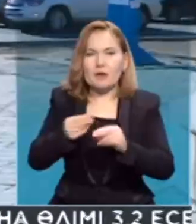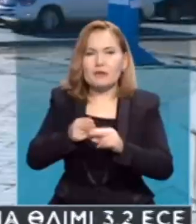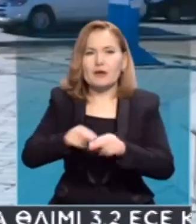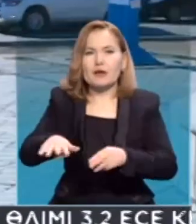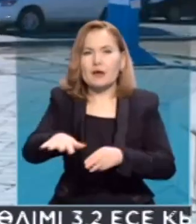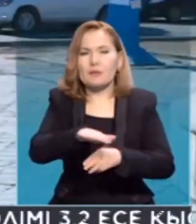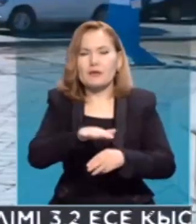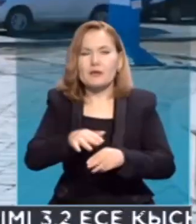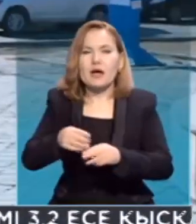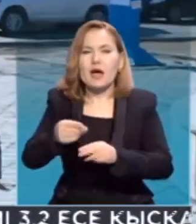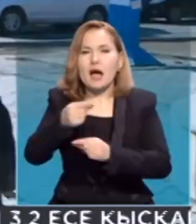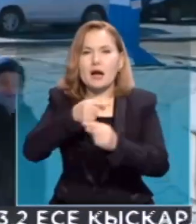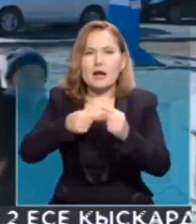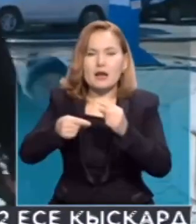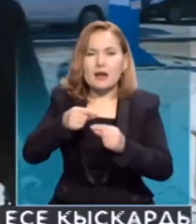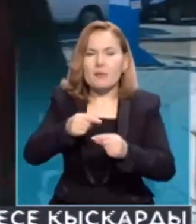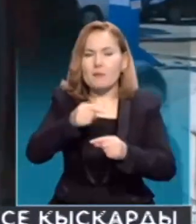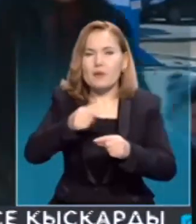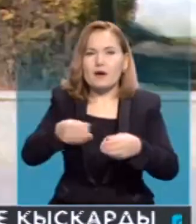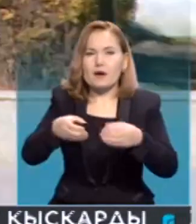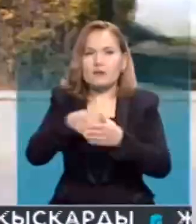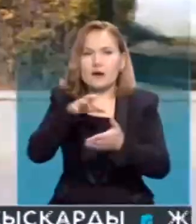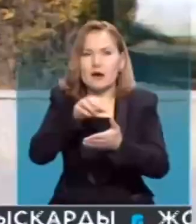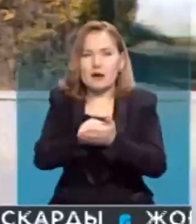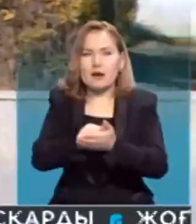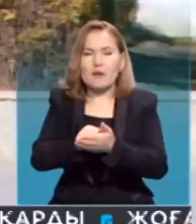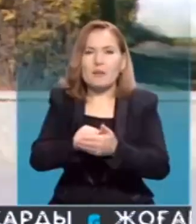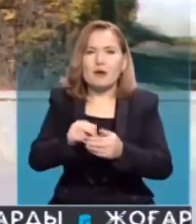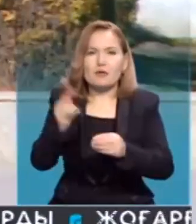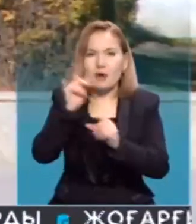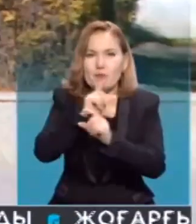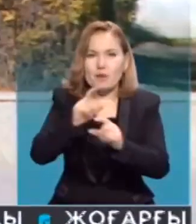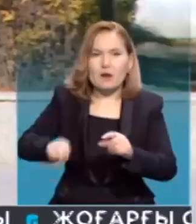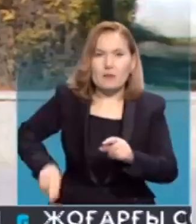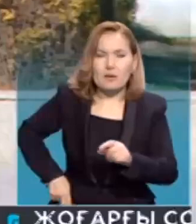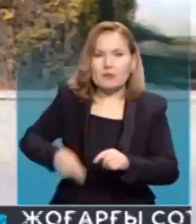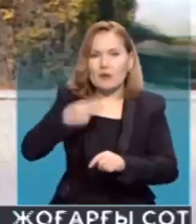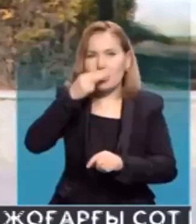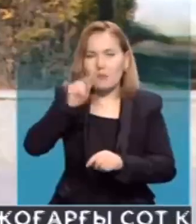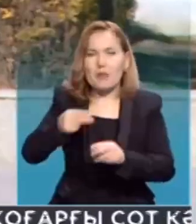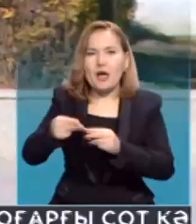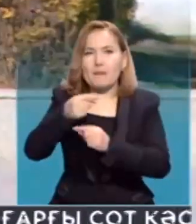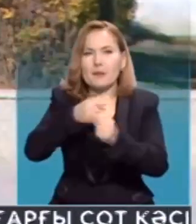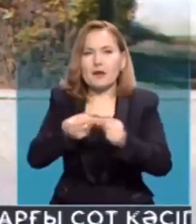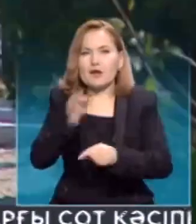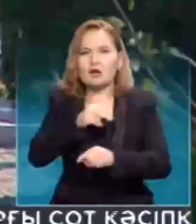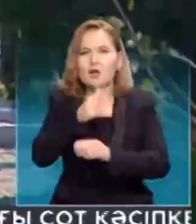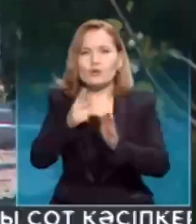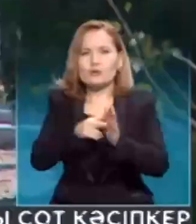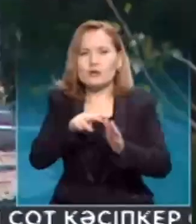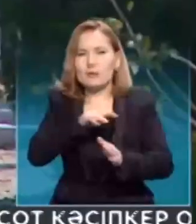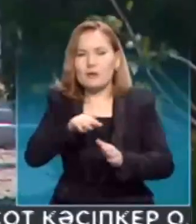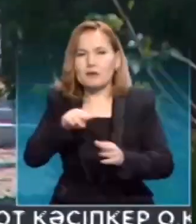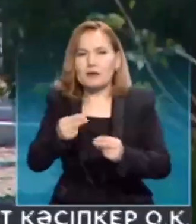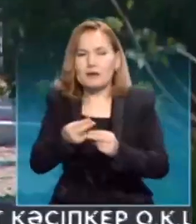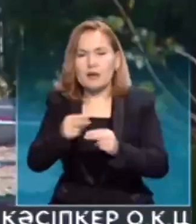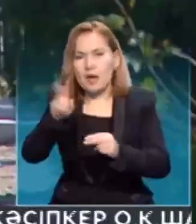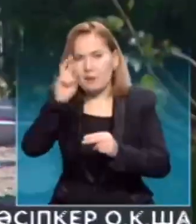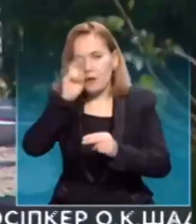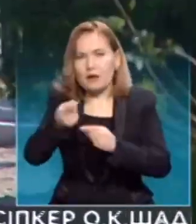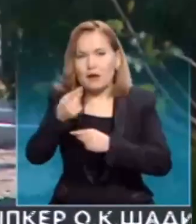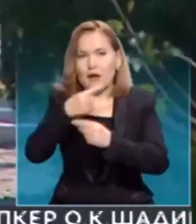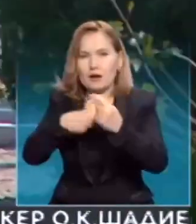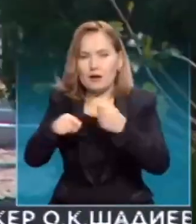ауданында жеке кәсіпкерлікпен балабақша директоры айналысқаны анықталды. Оның бизнестен түскен 18 миллион теңгеге жуық табысы мемлекет